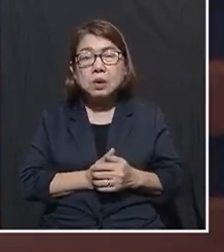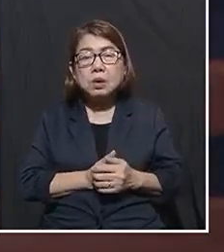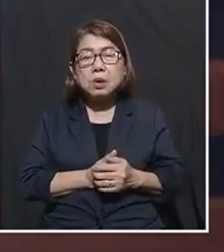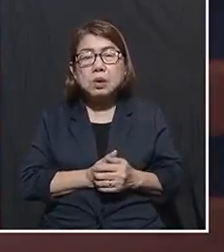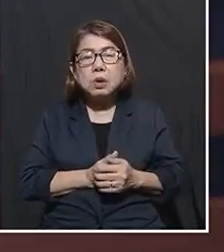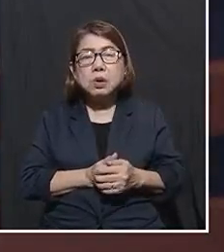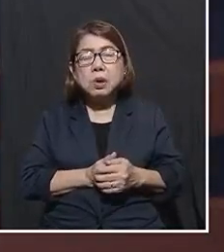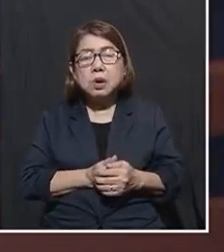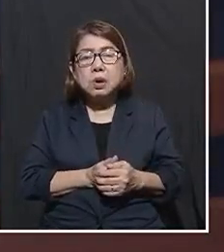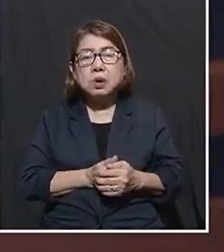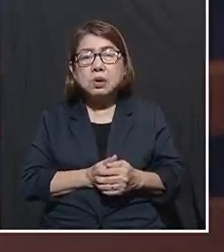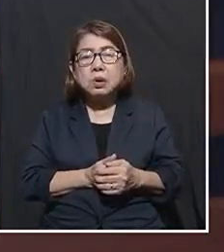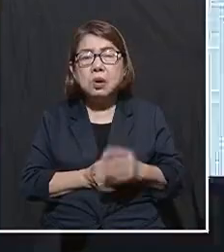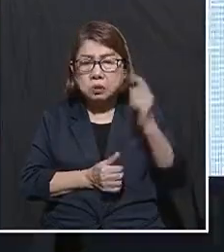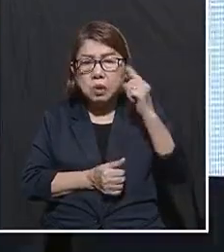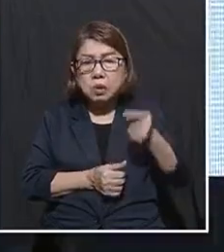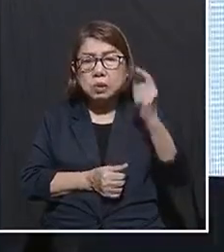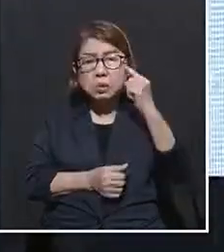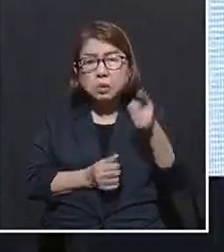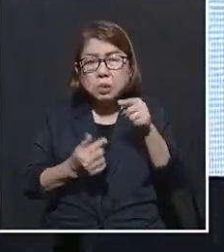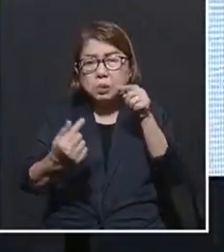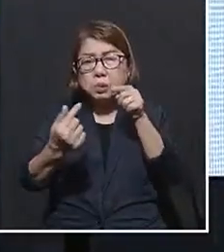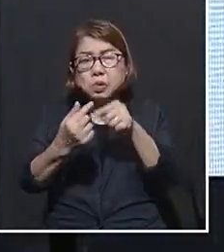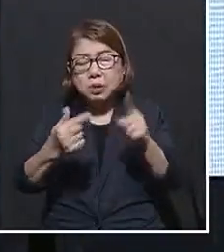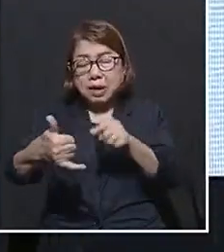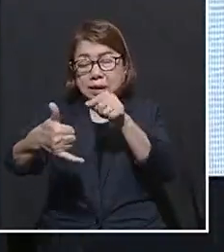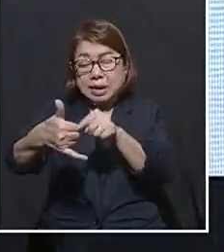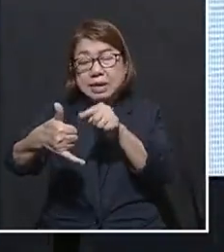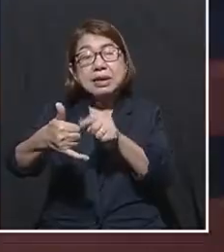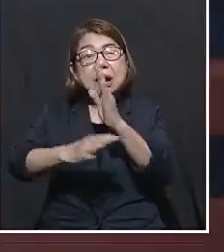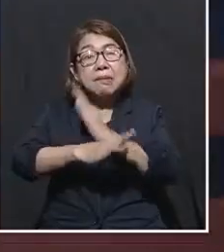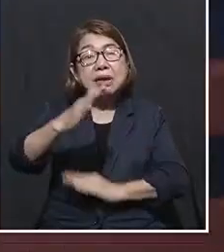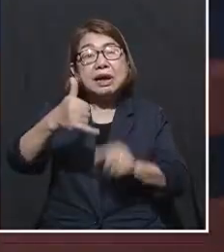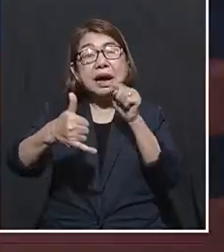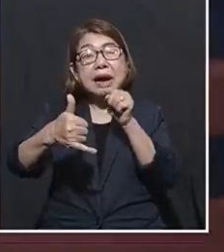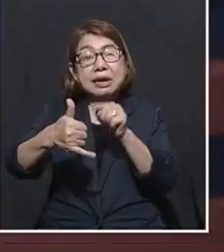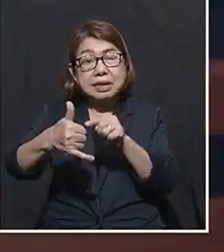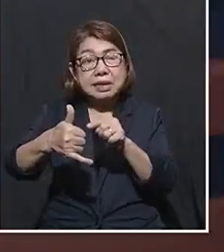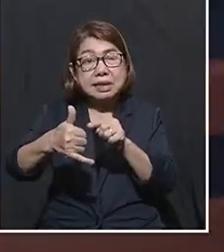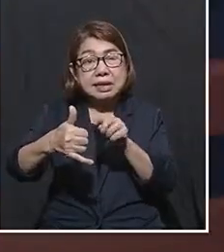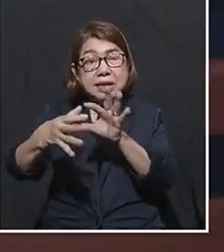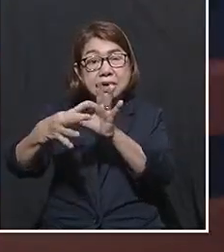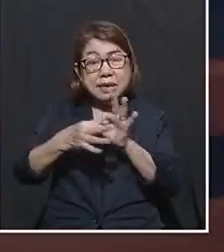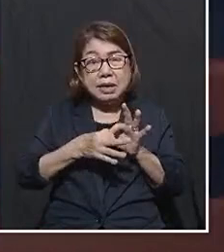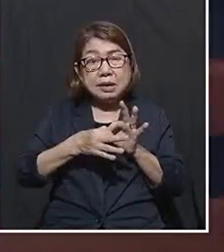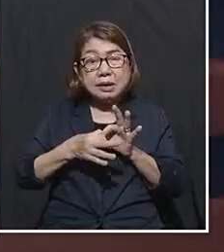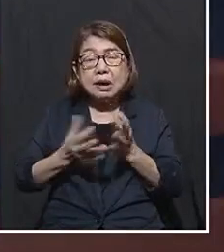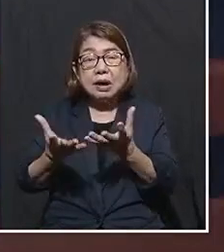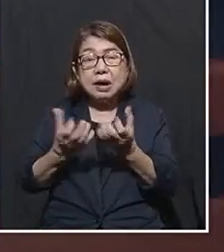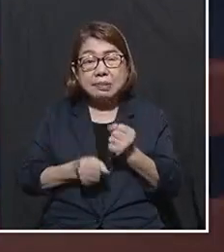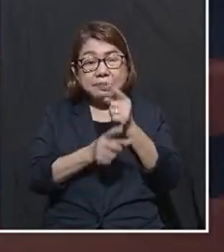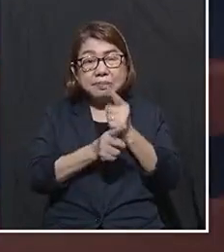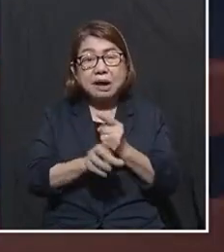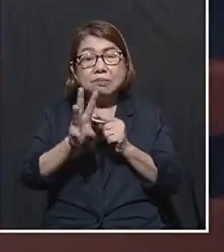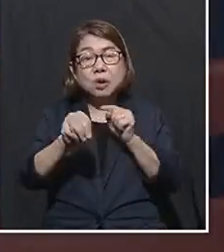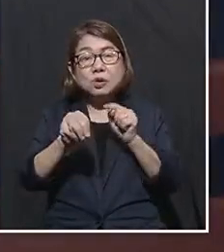กับใครนะครับตรงจุดนี้นะครับแล้วก็คนพิการที่มาตรงนั้นอ่ะสามารถที่จะเชื่อมโยงการจ้างงานคนพิการจะมาตรา